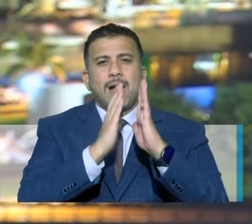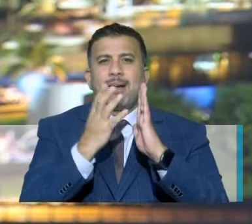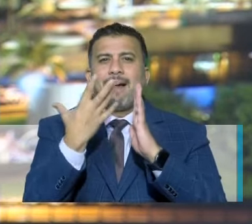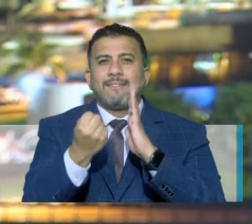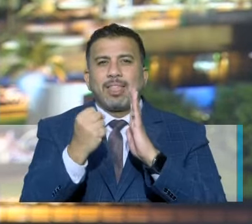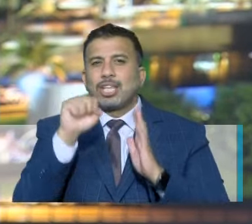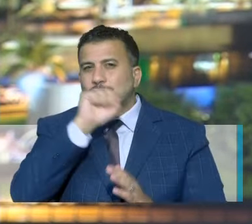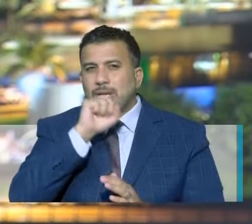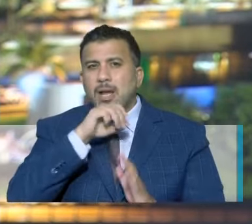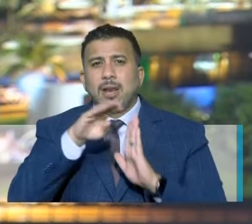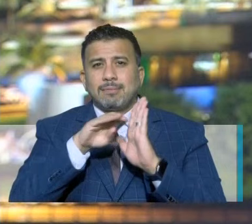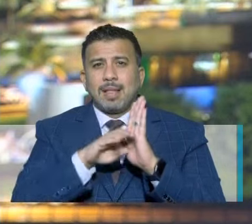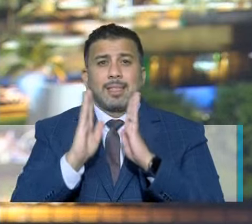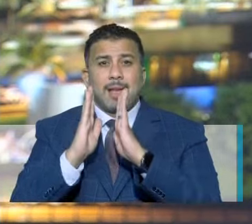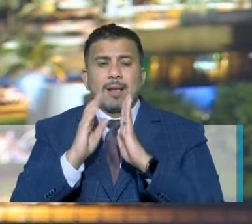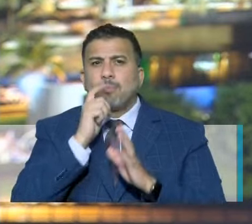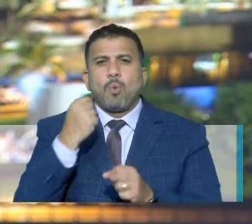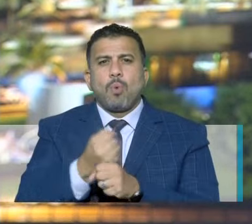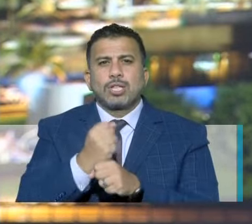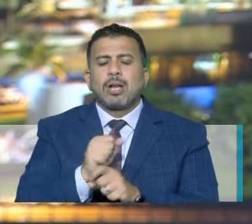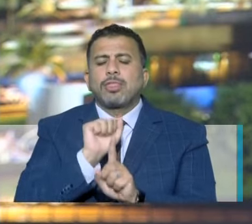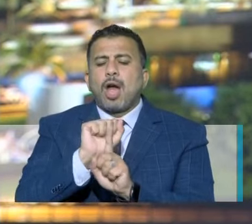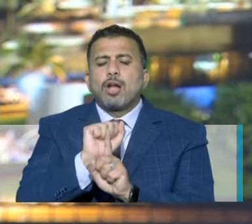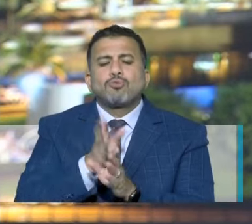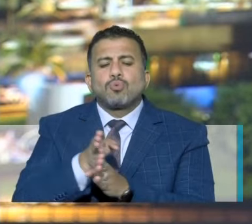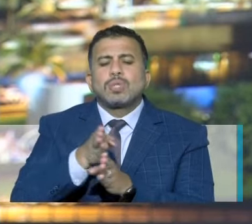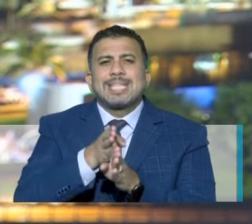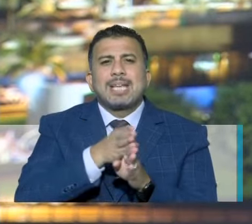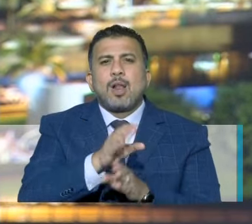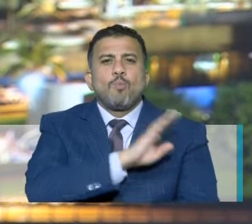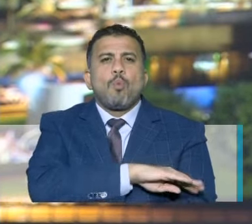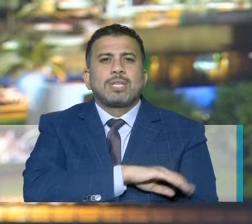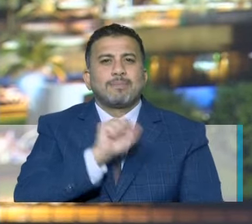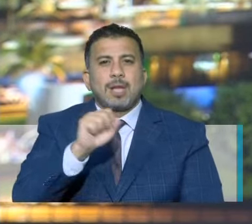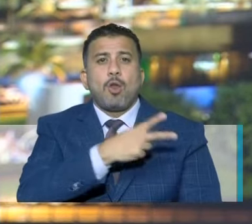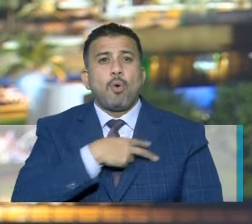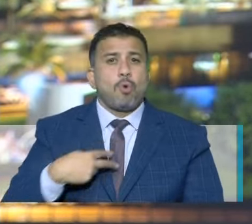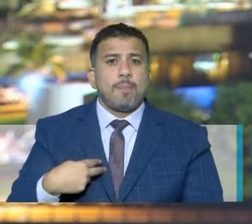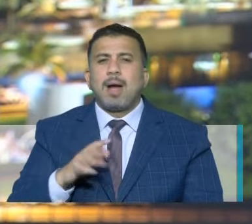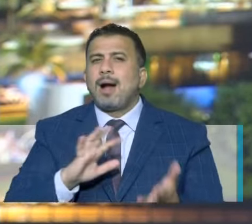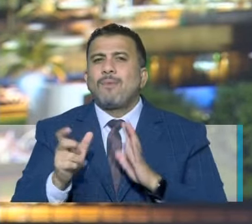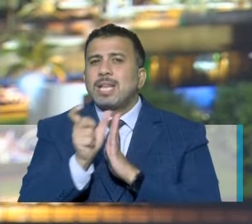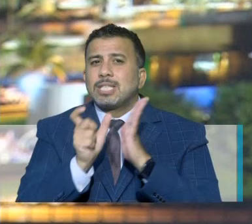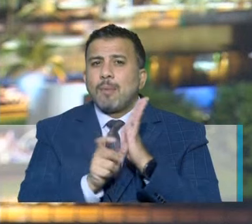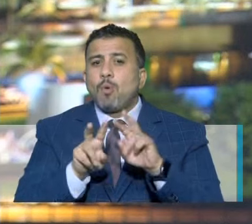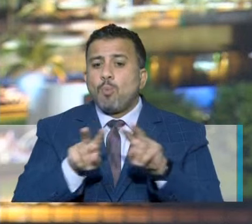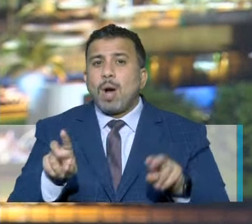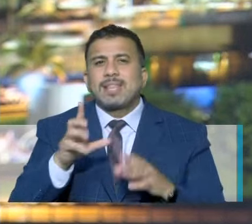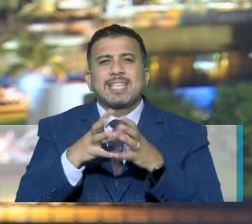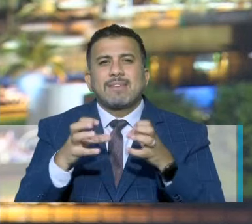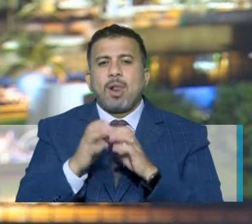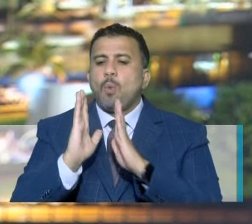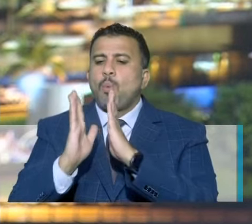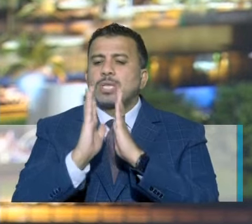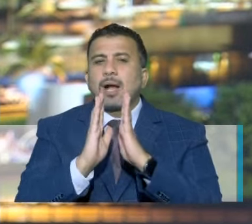الشارقة. نظمت الدار سلسلة من الورش التخصصية لموظفي الجهات الحكومية حول النظام الموحد